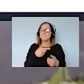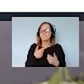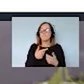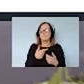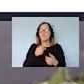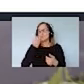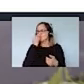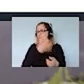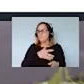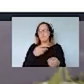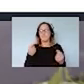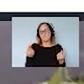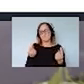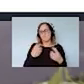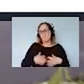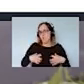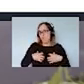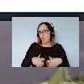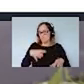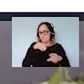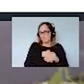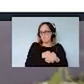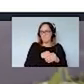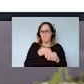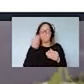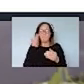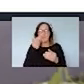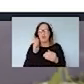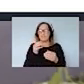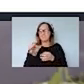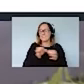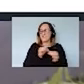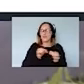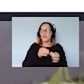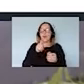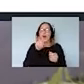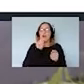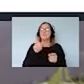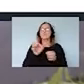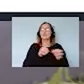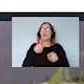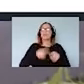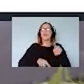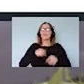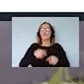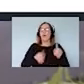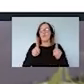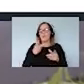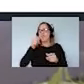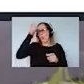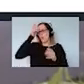super zastosowanie na biologii i takiej bardzo, bym powiedział, historii, ale już historii naturalnej niż historii